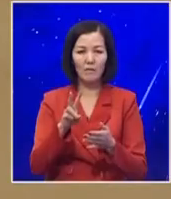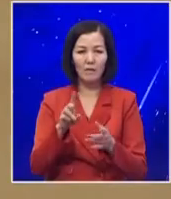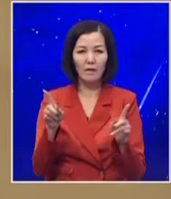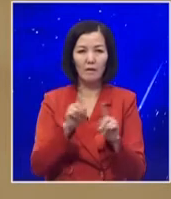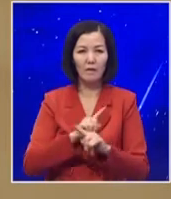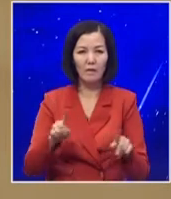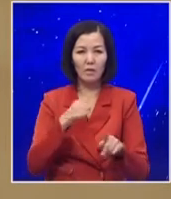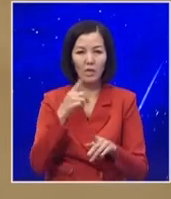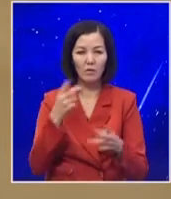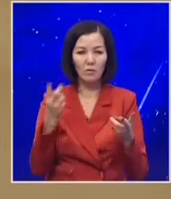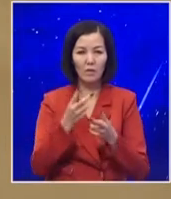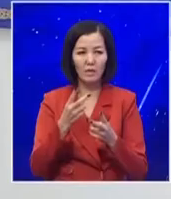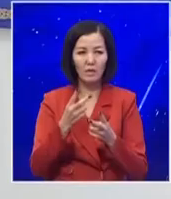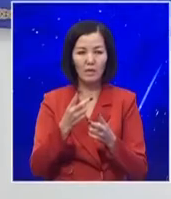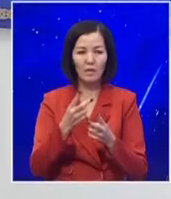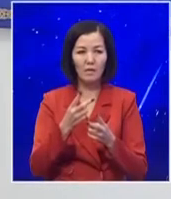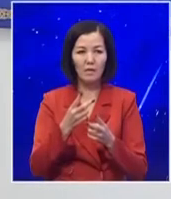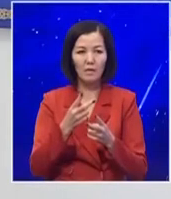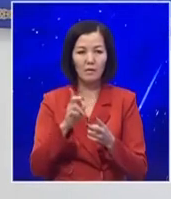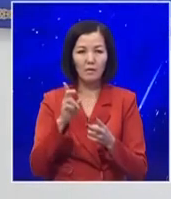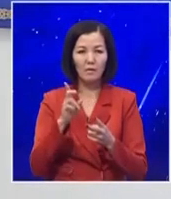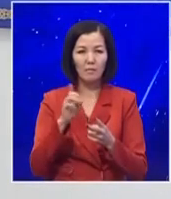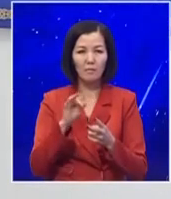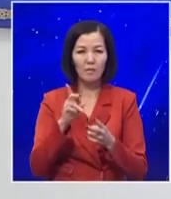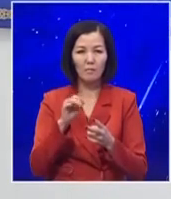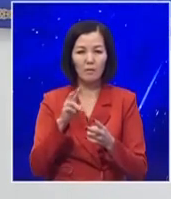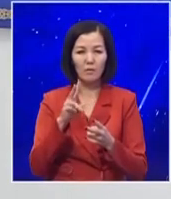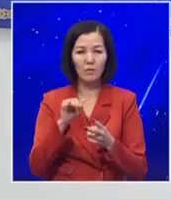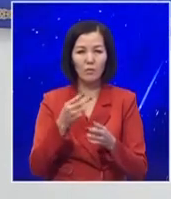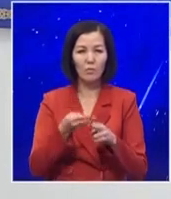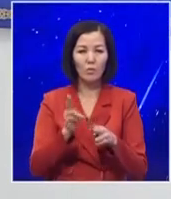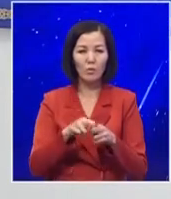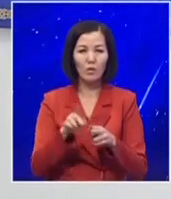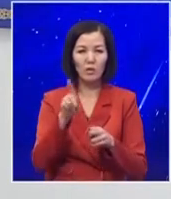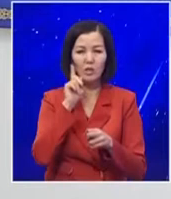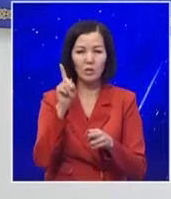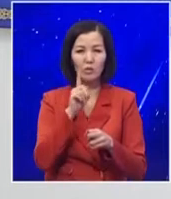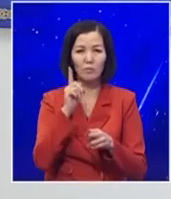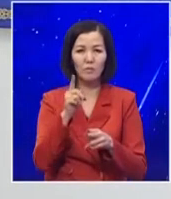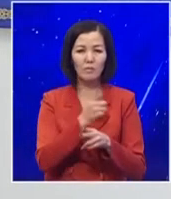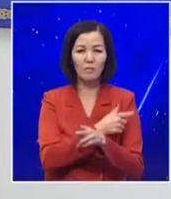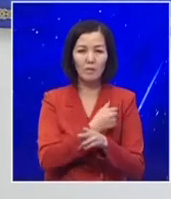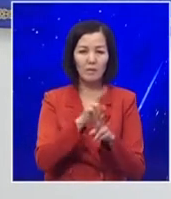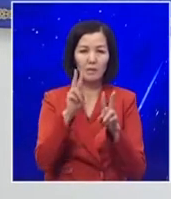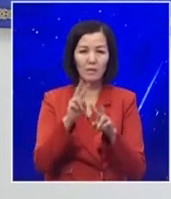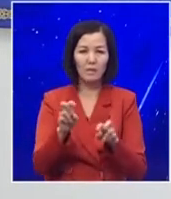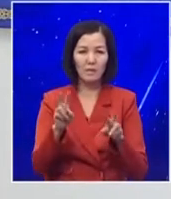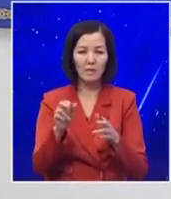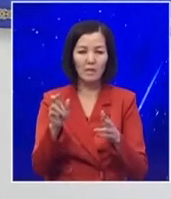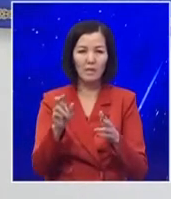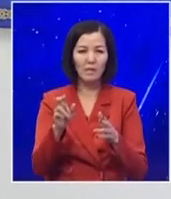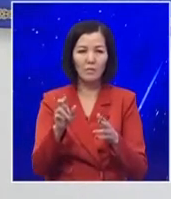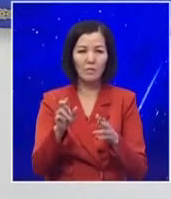айтқым келеді. Бибігүл Алпысбаевна өте жасөспірімдерді медициналық куәландырудан өткізген